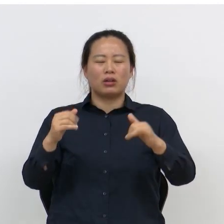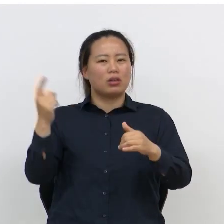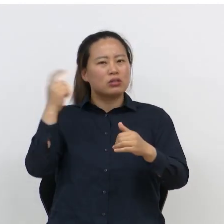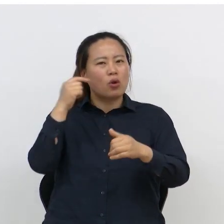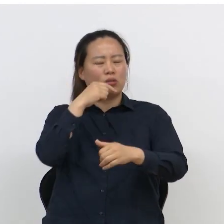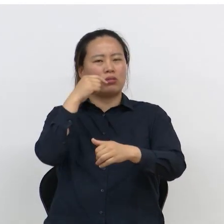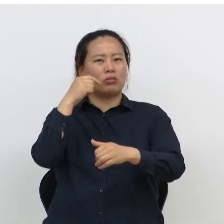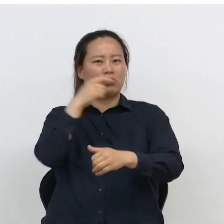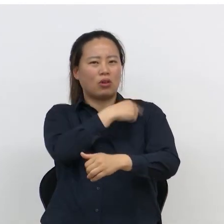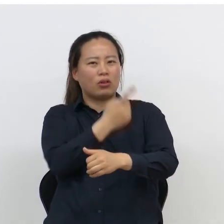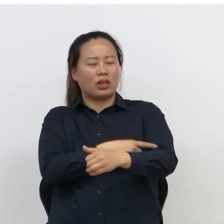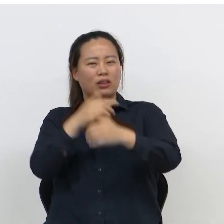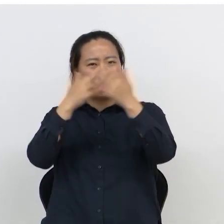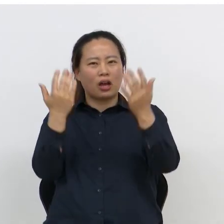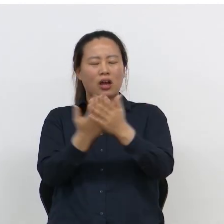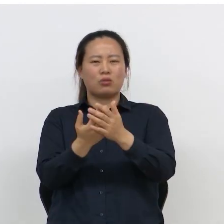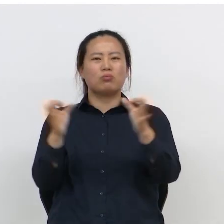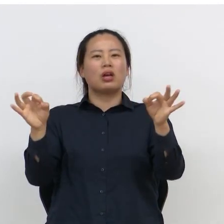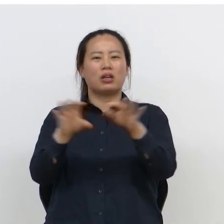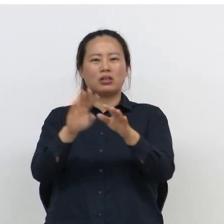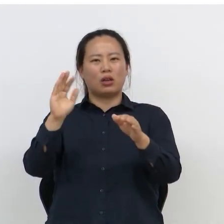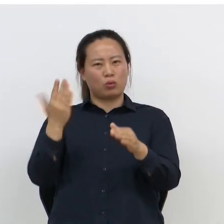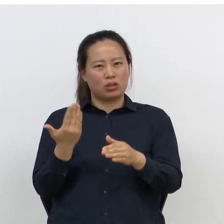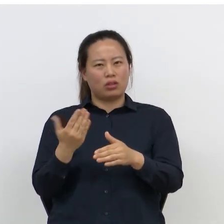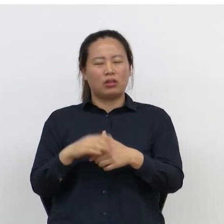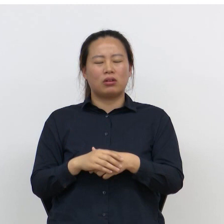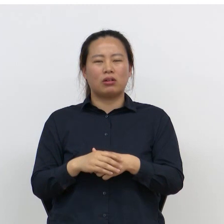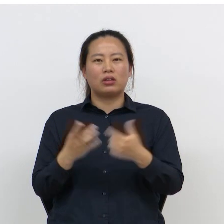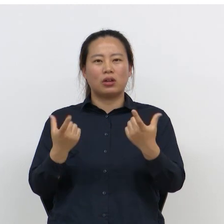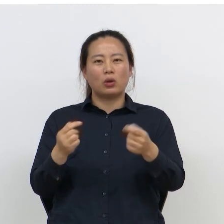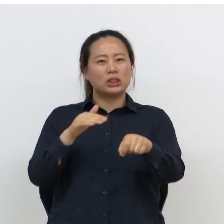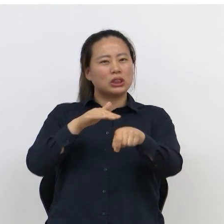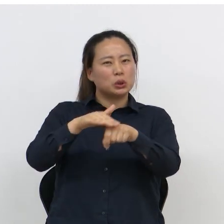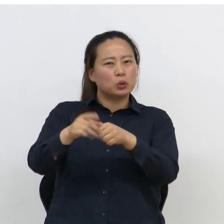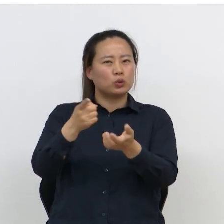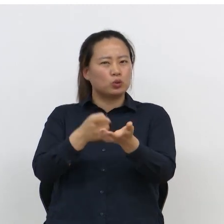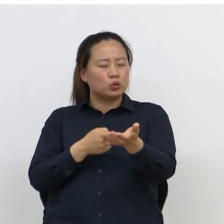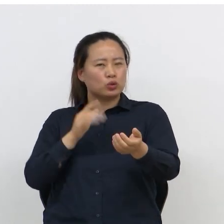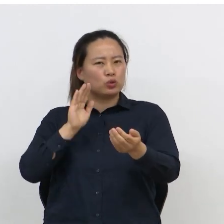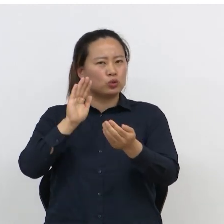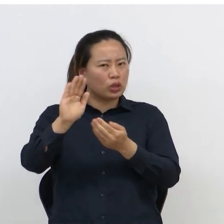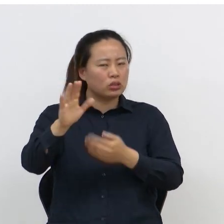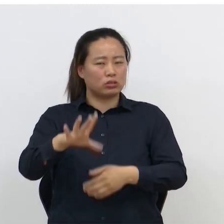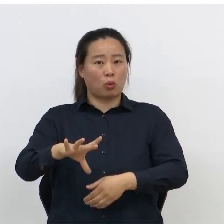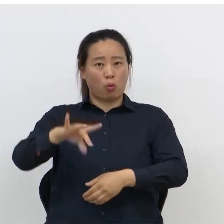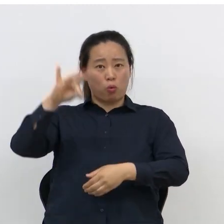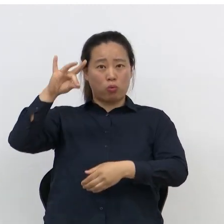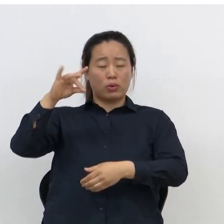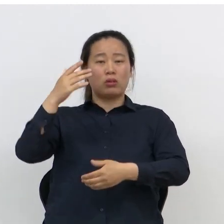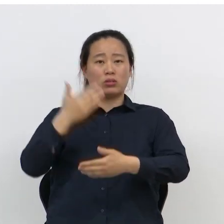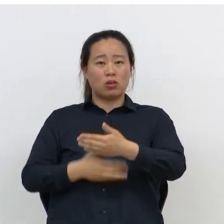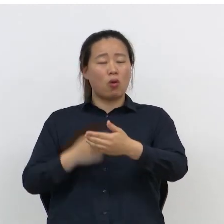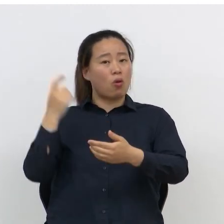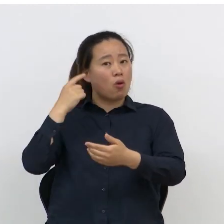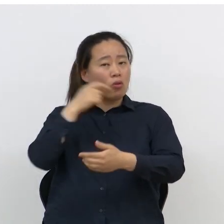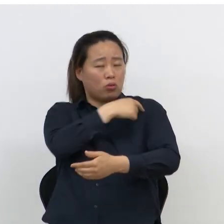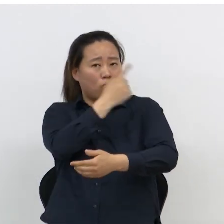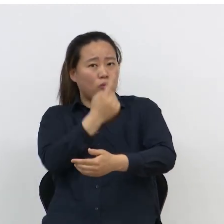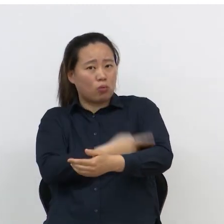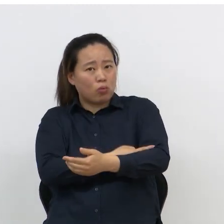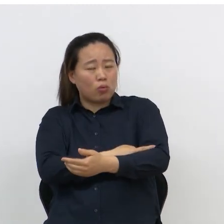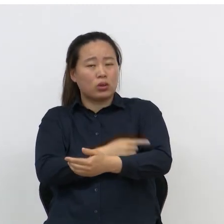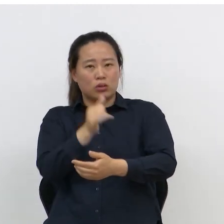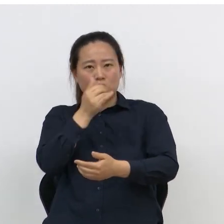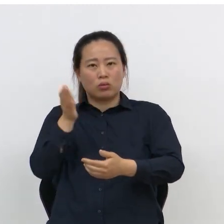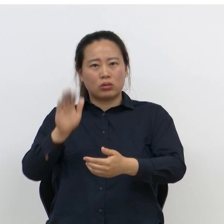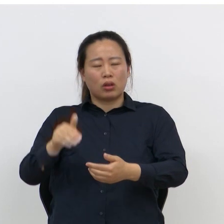겁니다. 반 정도는. 이런 현상이 생기는 거죠. 이렇게 수술하고 나서 처음에는 그 점 잔존 청력이 살아있다가 점진적으로 떨어져